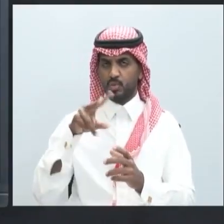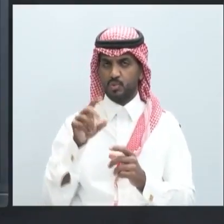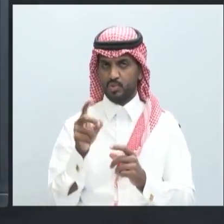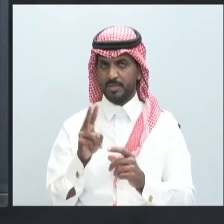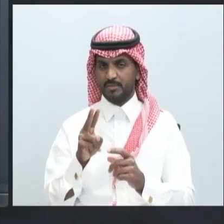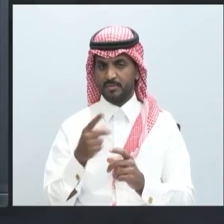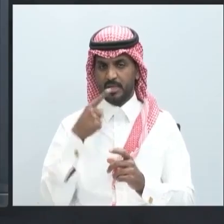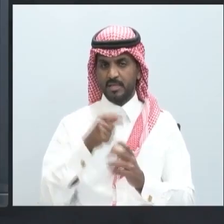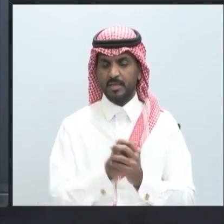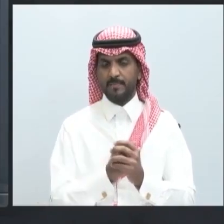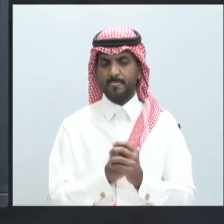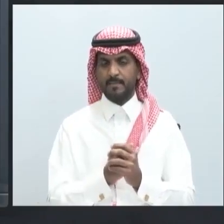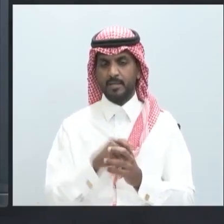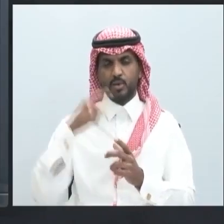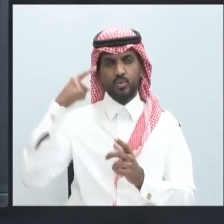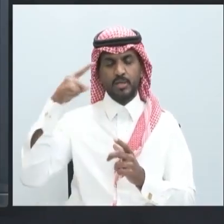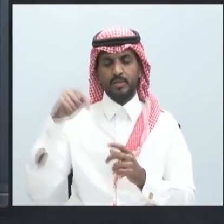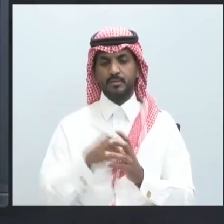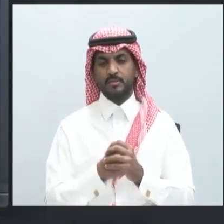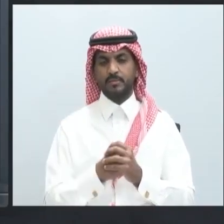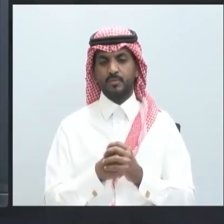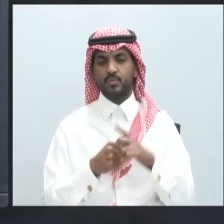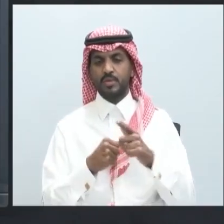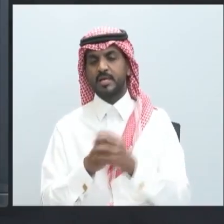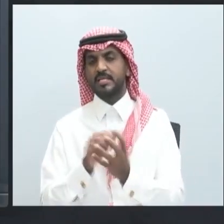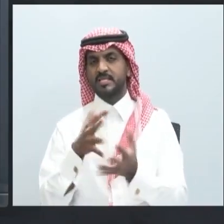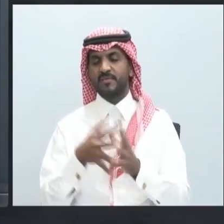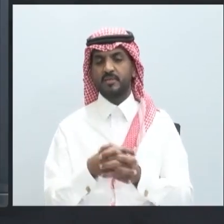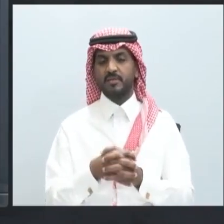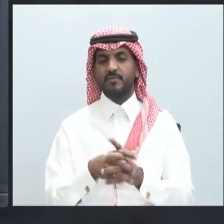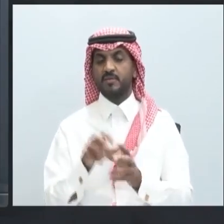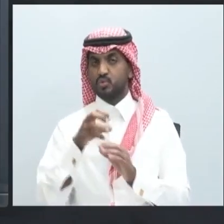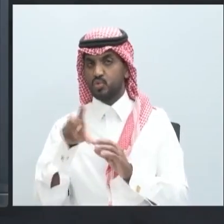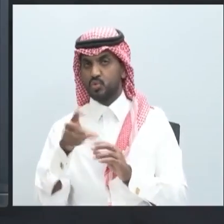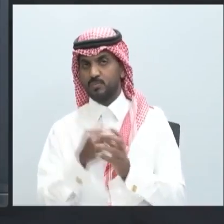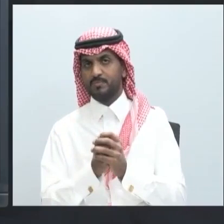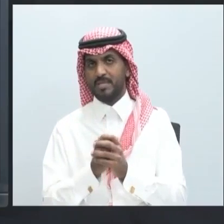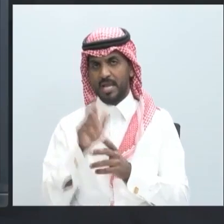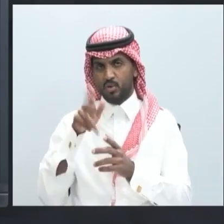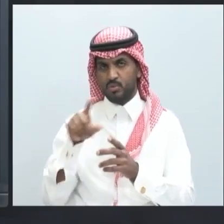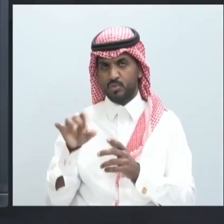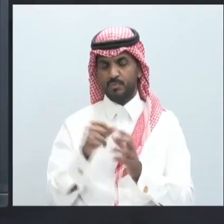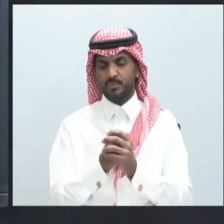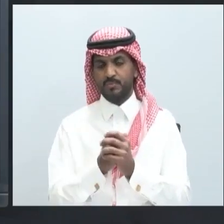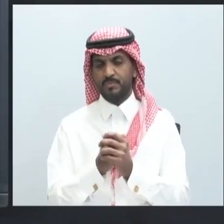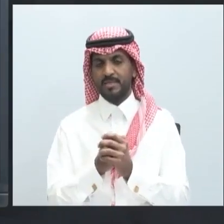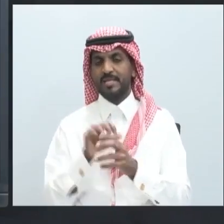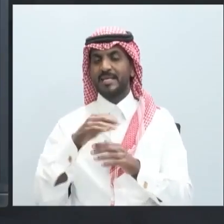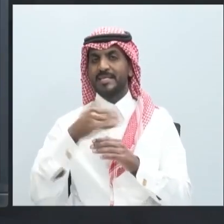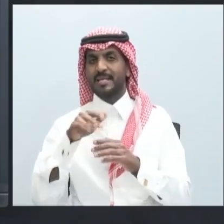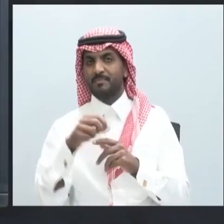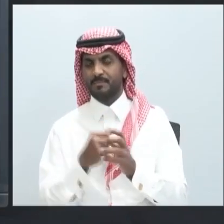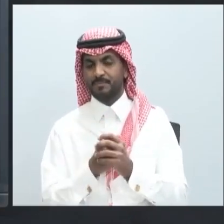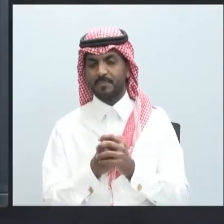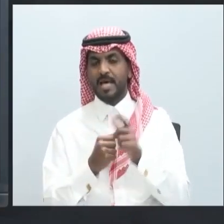ذكرنا نحن هنا الجينات لو تخيلنا تخيلنا ان هنا صفات في هذا الجزء من هذا الكروموسوم في عمليه الانقسام المنصف